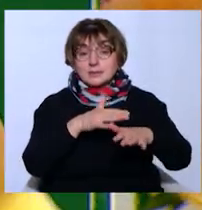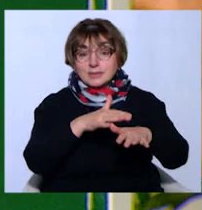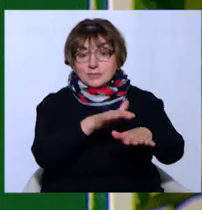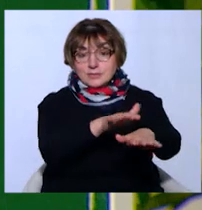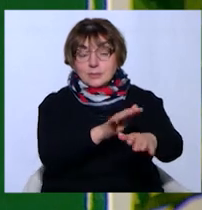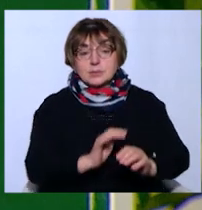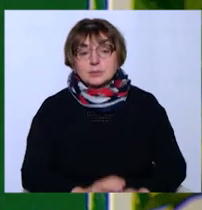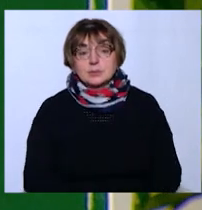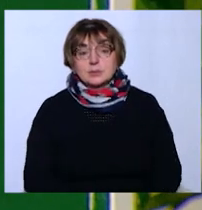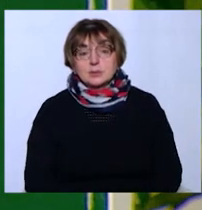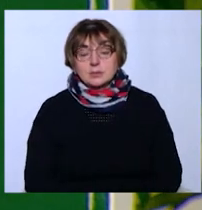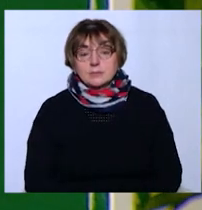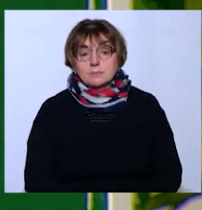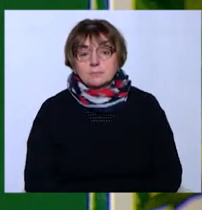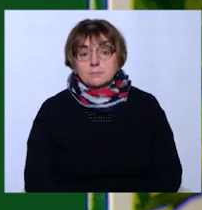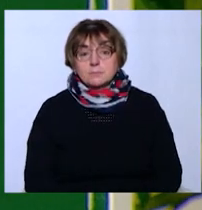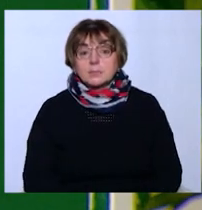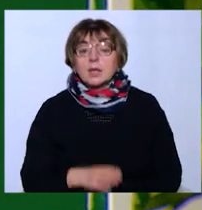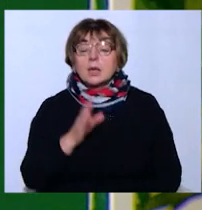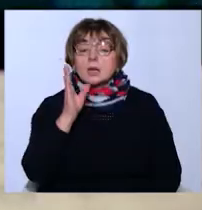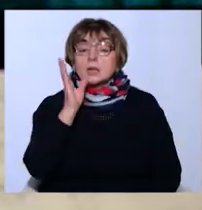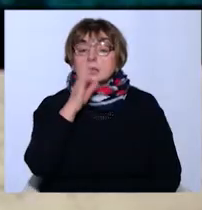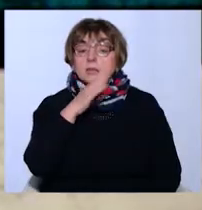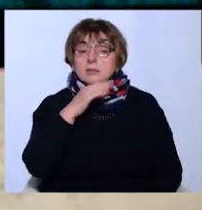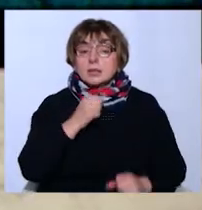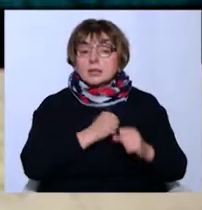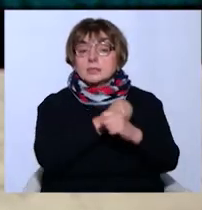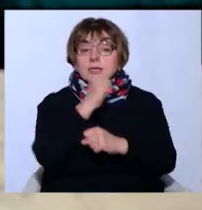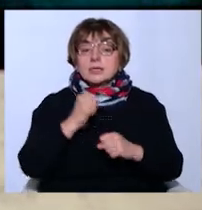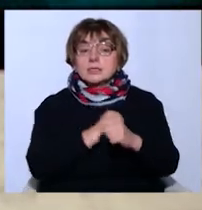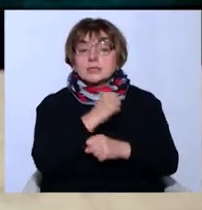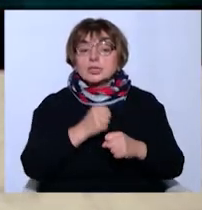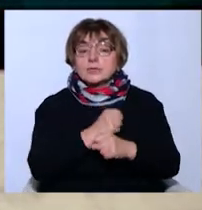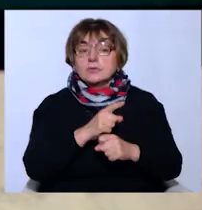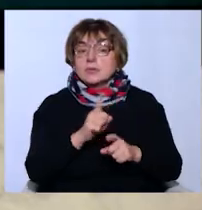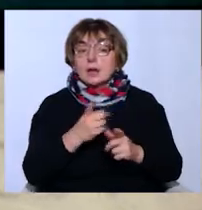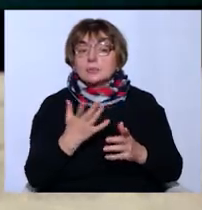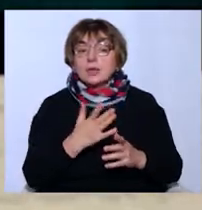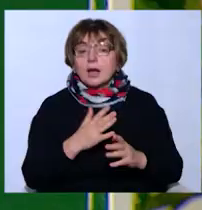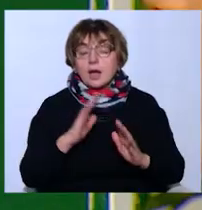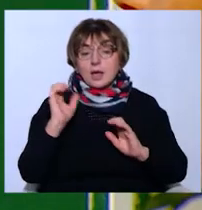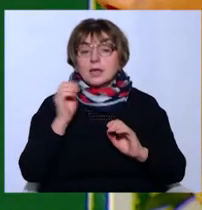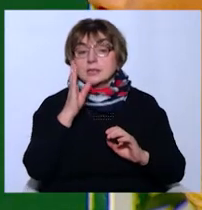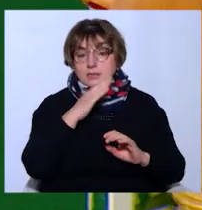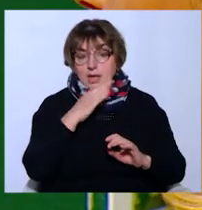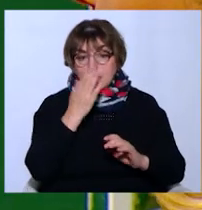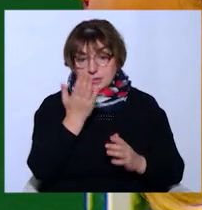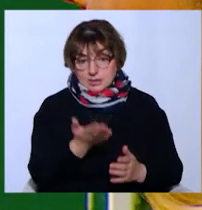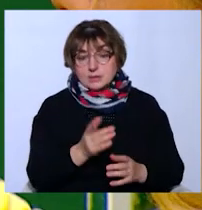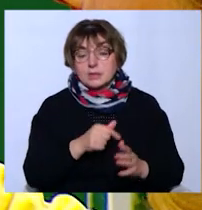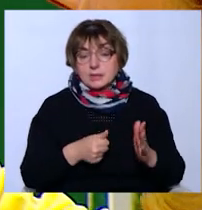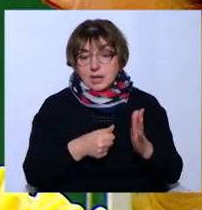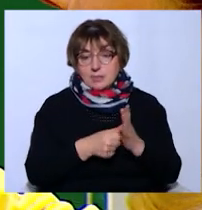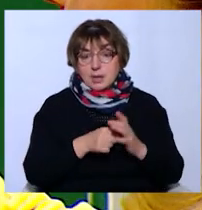ხო? შემდეგი წყლის წისქვილი. წყლის წისქვილს, რა თქმა უნდა, ამოძრავებს წყალი.